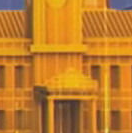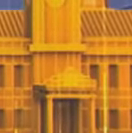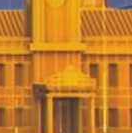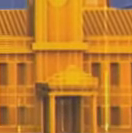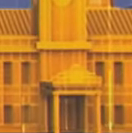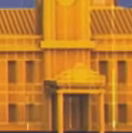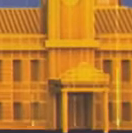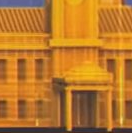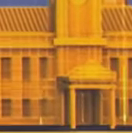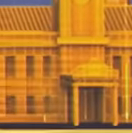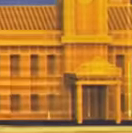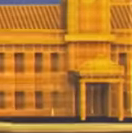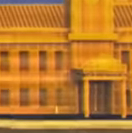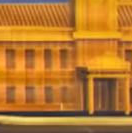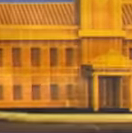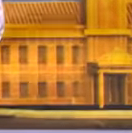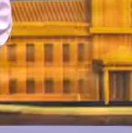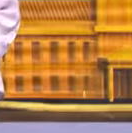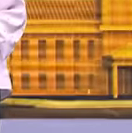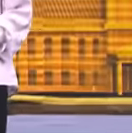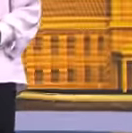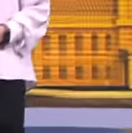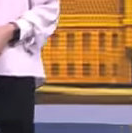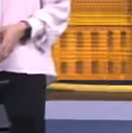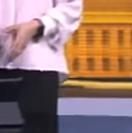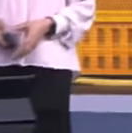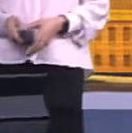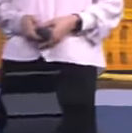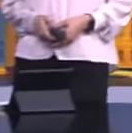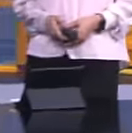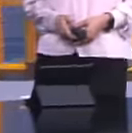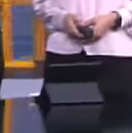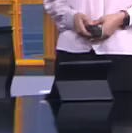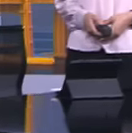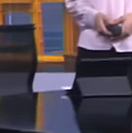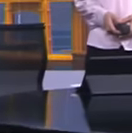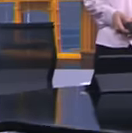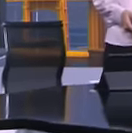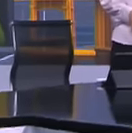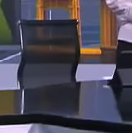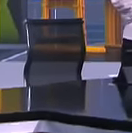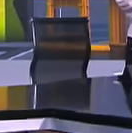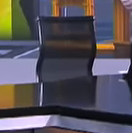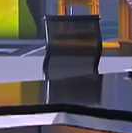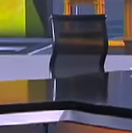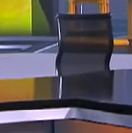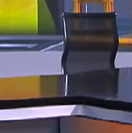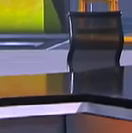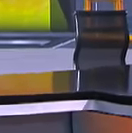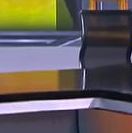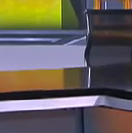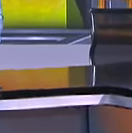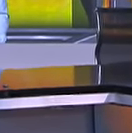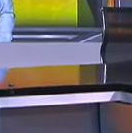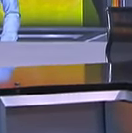dari wilayah utara, selatan, timur dan barat. Juga akan berlintas langsung dari Sabah, Sarawak dan Kompleks Islam